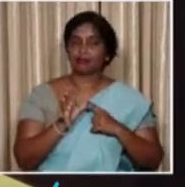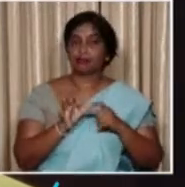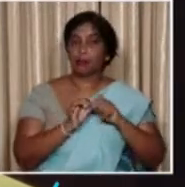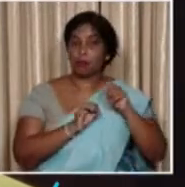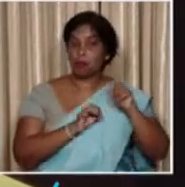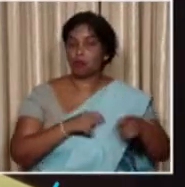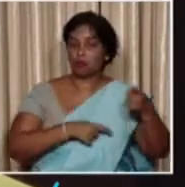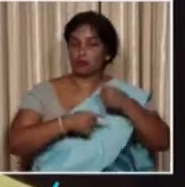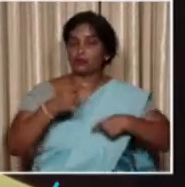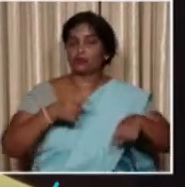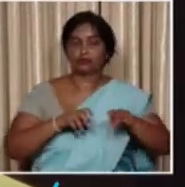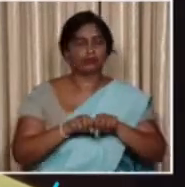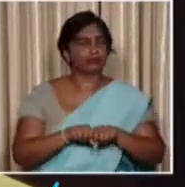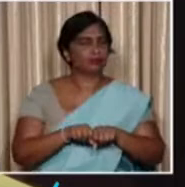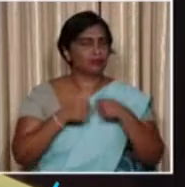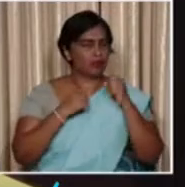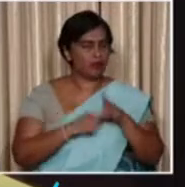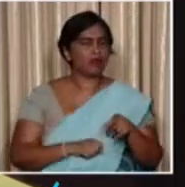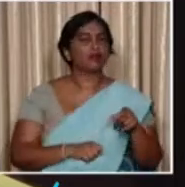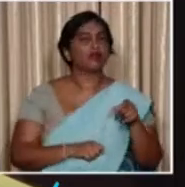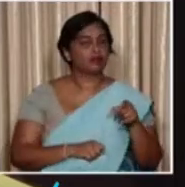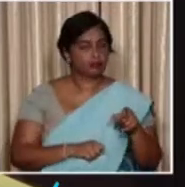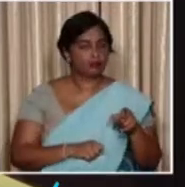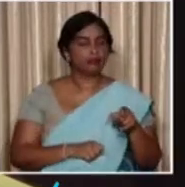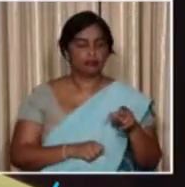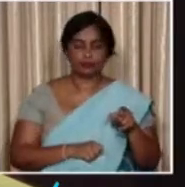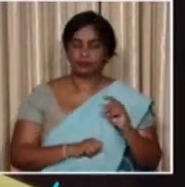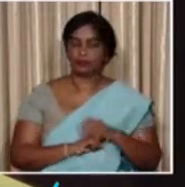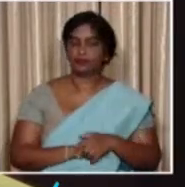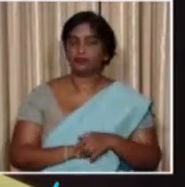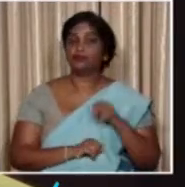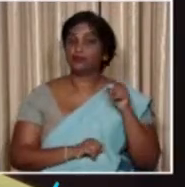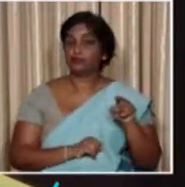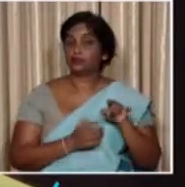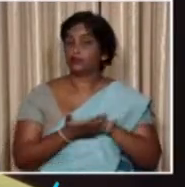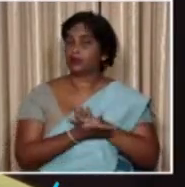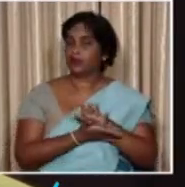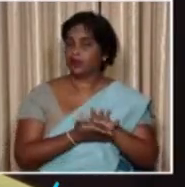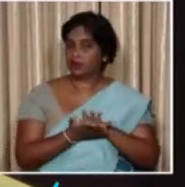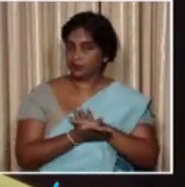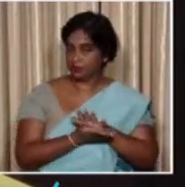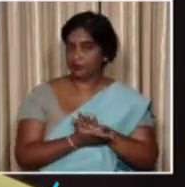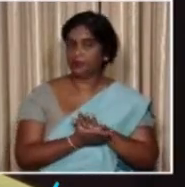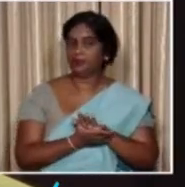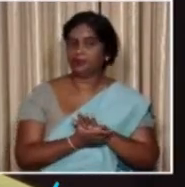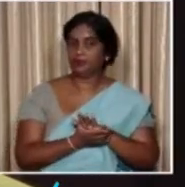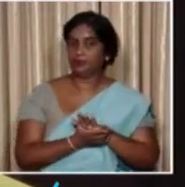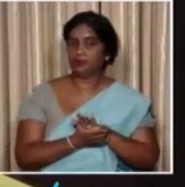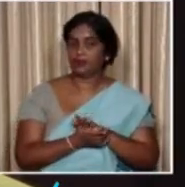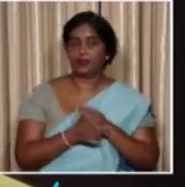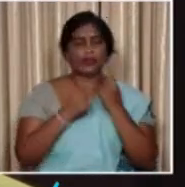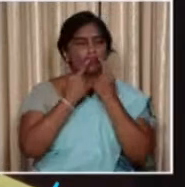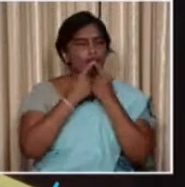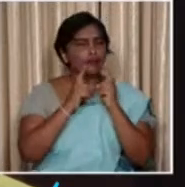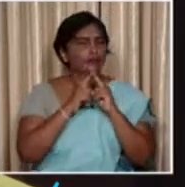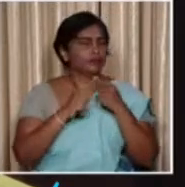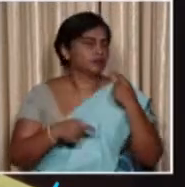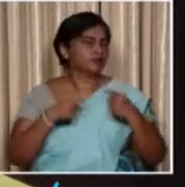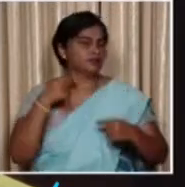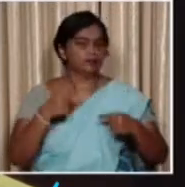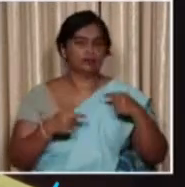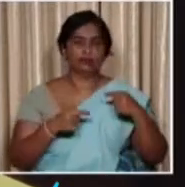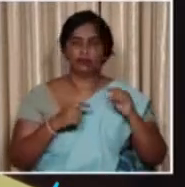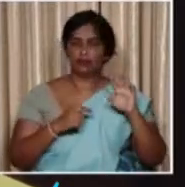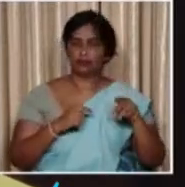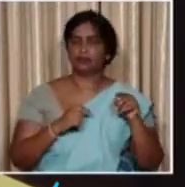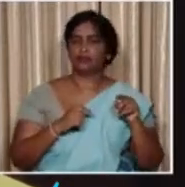එක උල්ලංඝනය කරලා තිබෙනවා කියන කාරණාව. ඉතින් පැහැදිලිවම විවිධ කතිකාවතක්